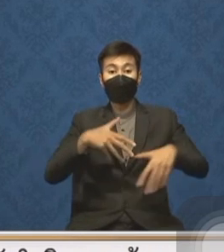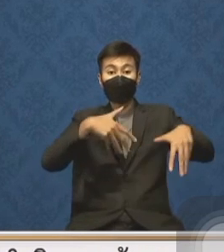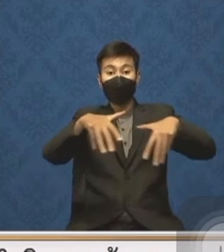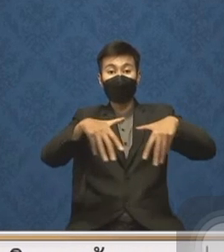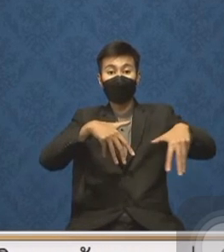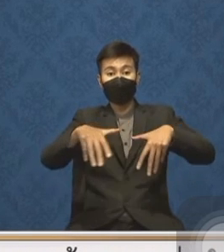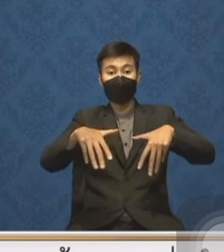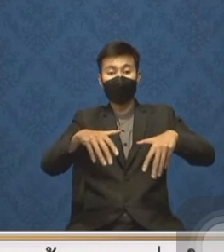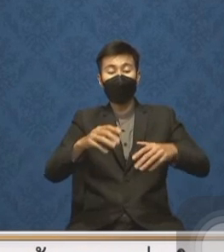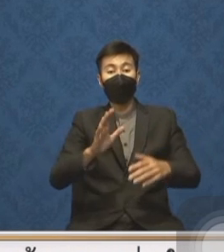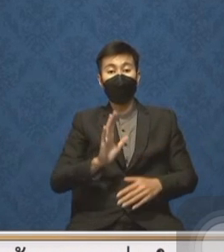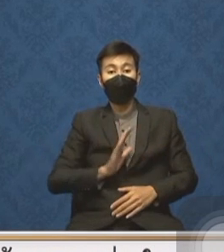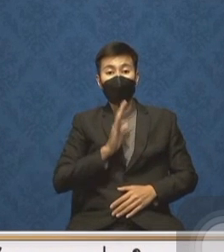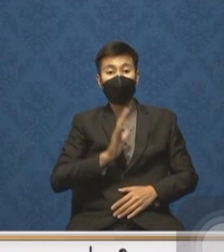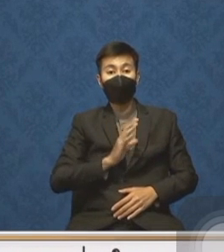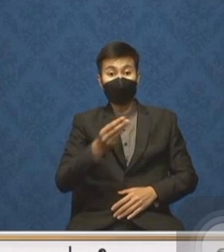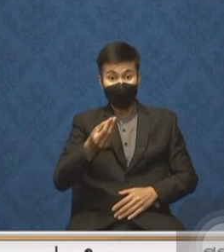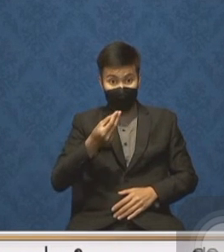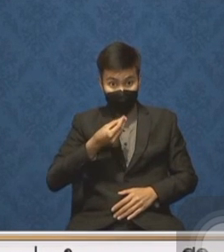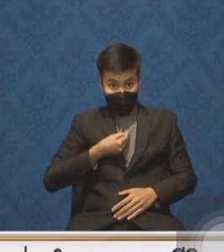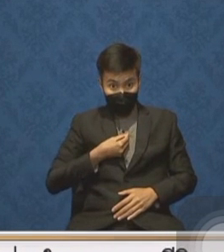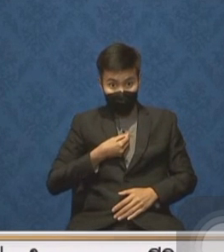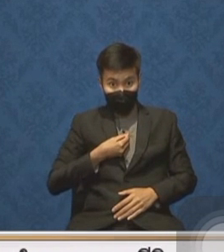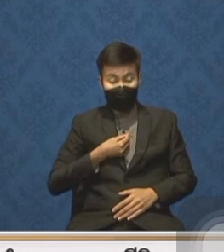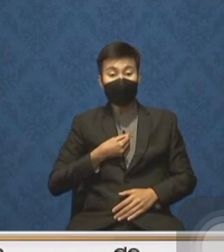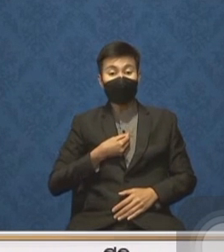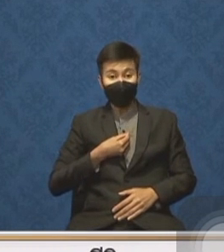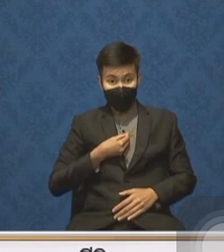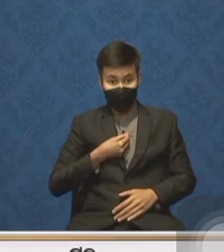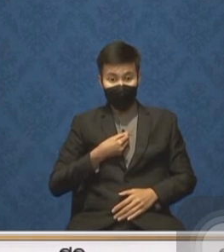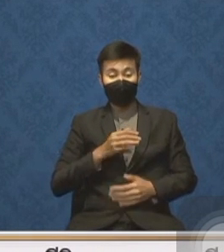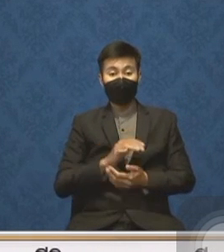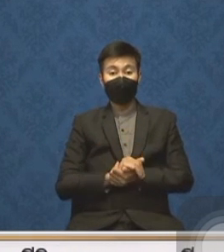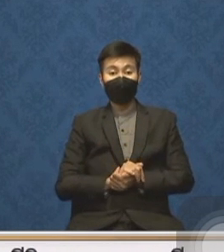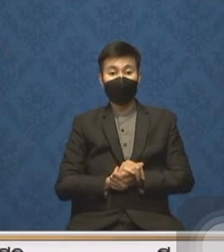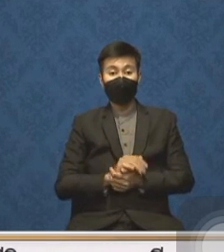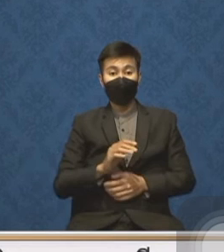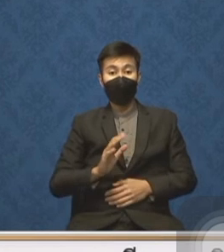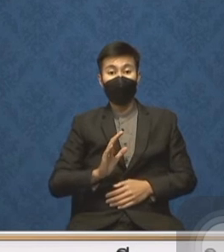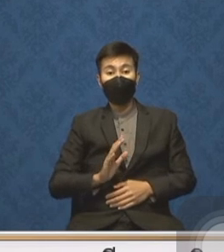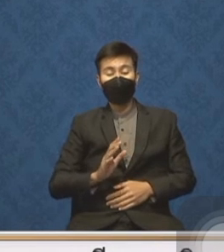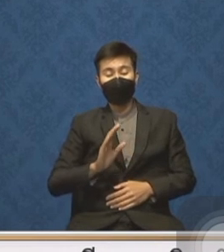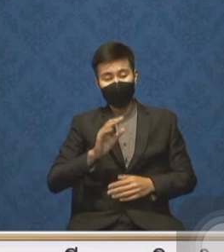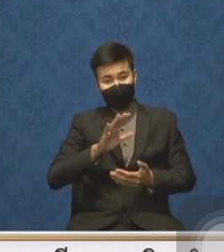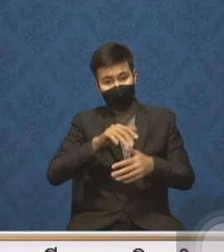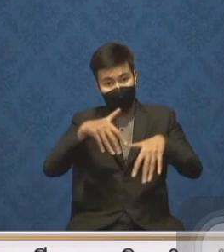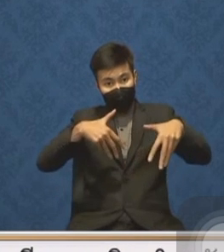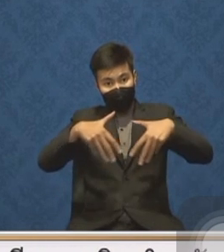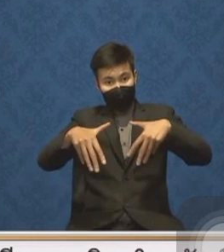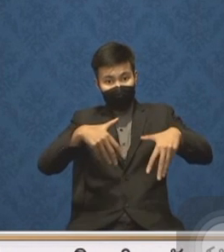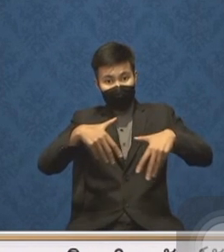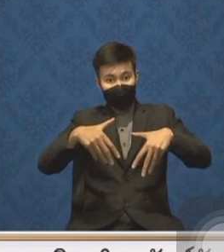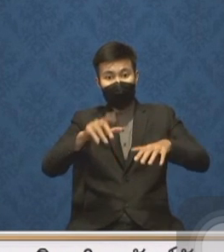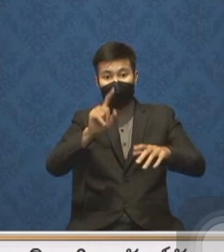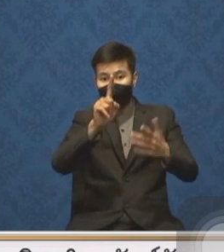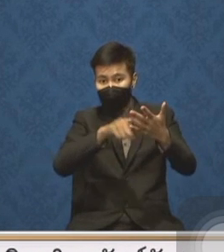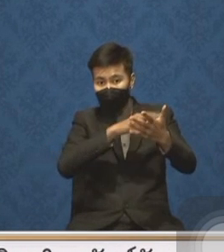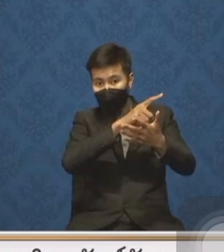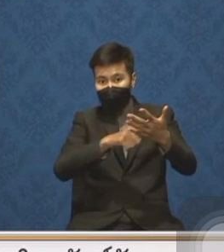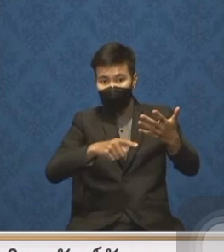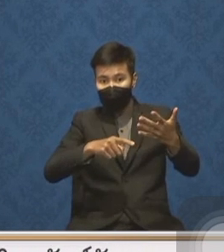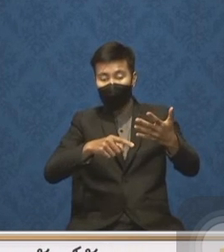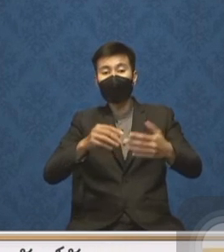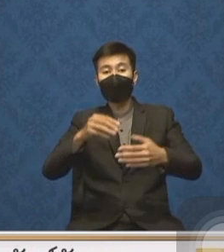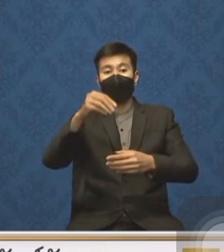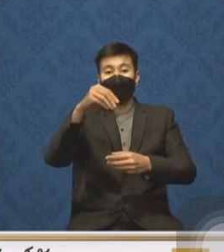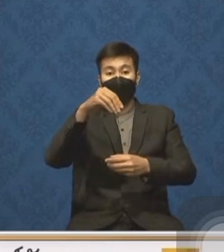ชนให้เกียรติเรามาประชาชนให้ศักดิ์ศรีเรามาประชาชนให้ตำแหน่งเรามาและประชาชนให้เงินเดือนให้สวัส